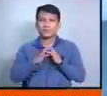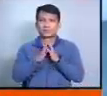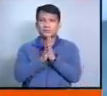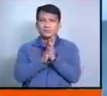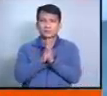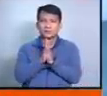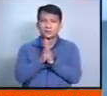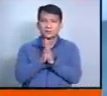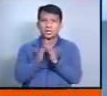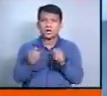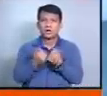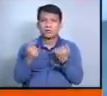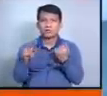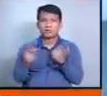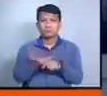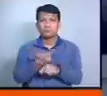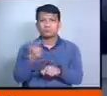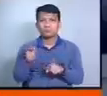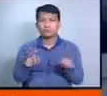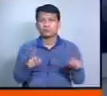Kayo po, halimbawa, gano'ng katagal?